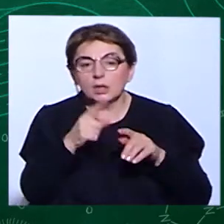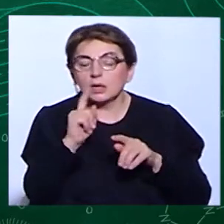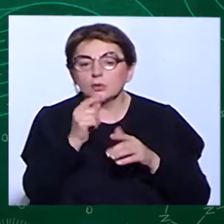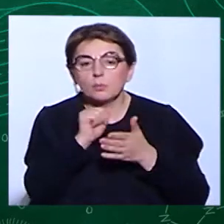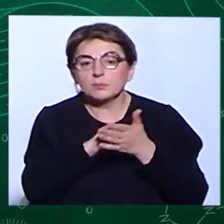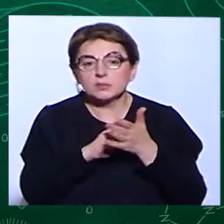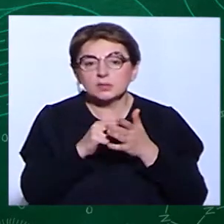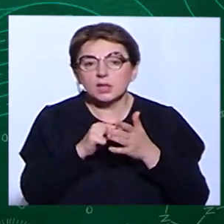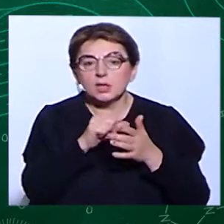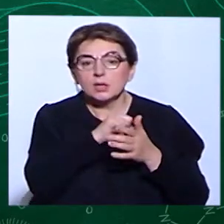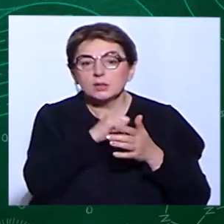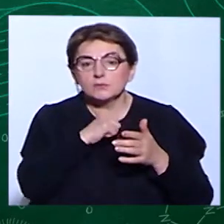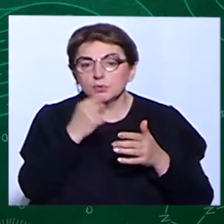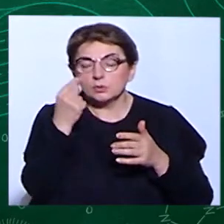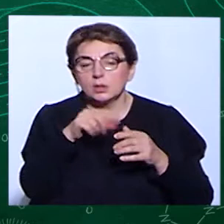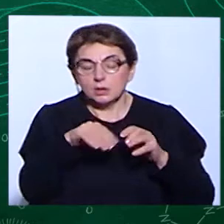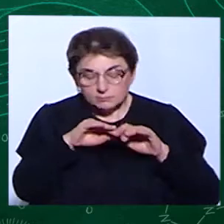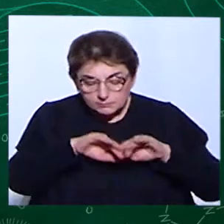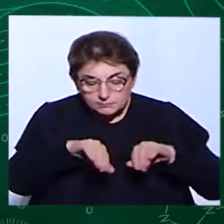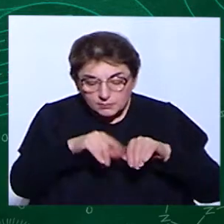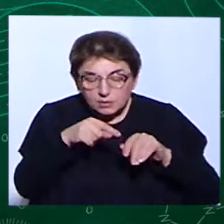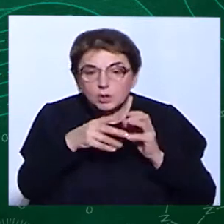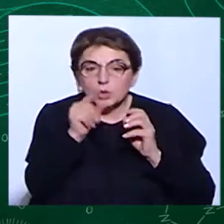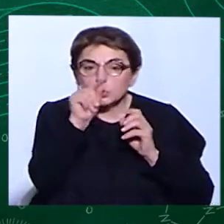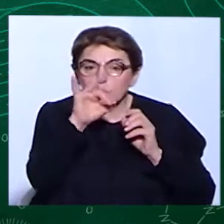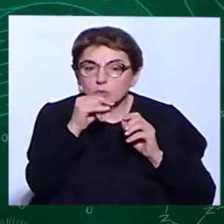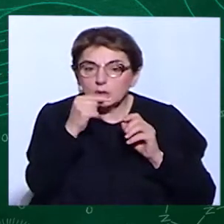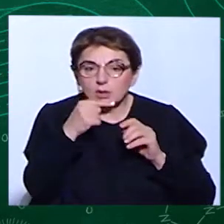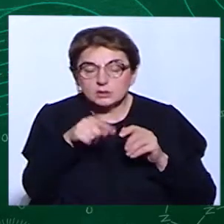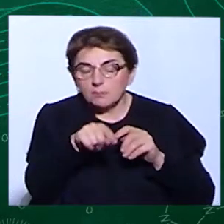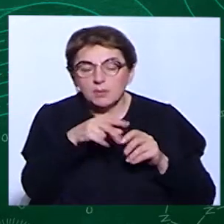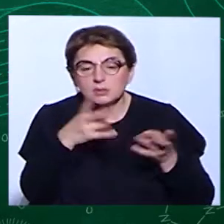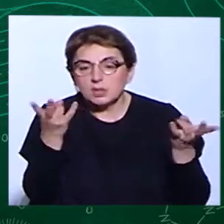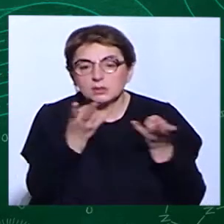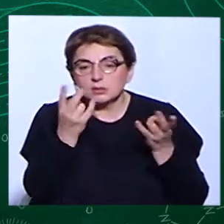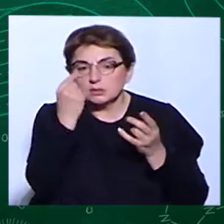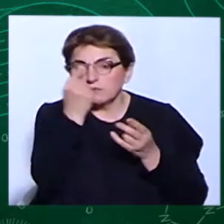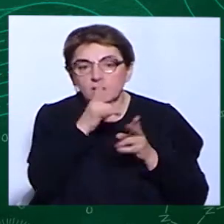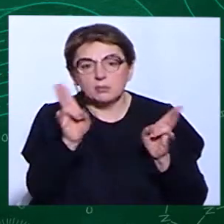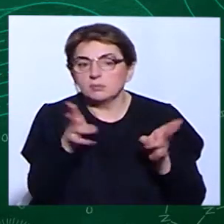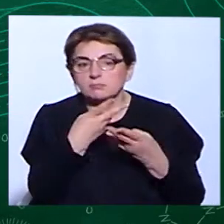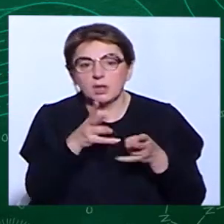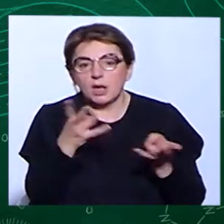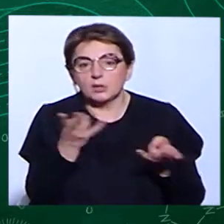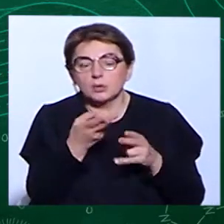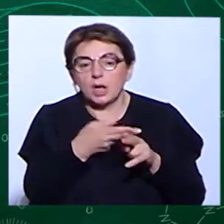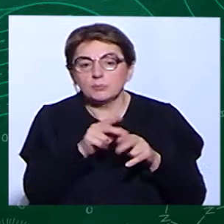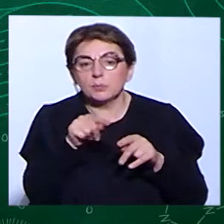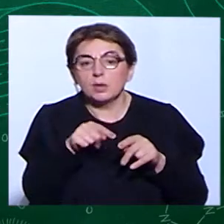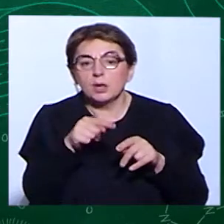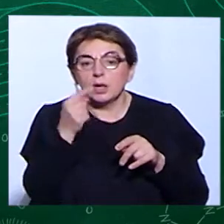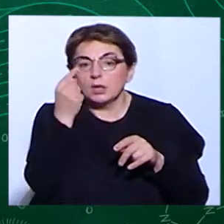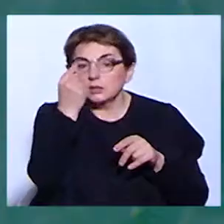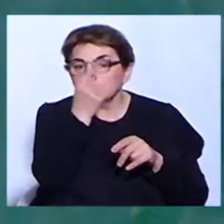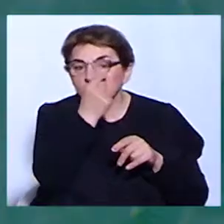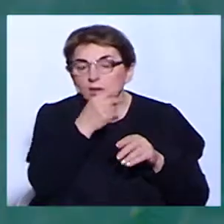რომ თხუნელას თვალებს ისეთ გარემოში ცხოვრობს, რომ არ ჭირდება თვალები. Ამიტომ თხუნელას თვალები